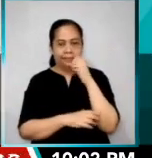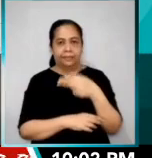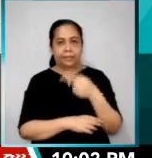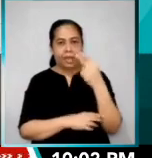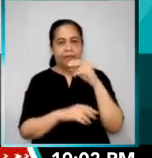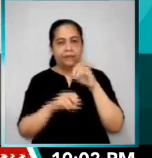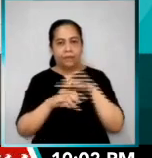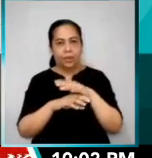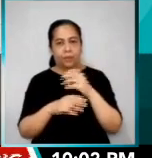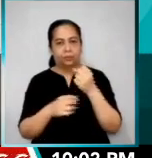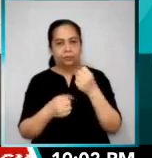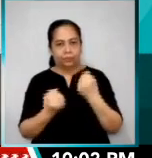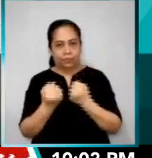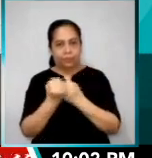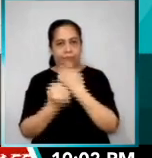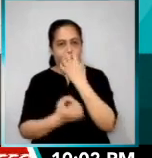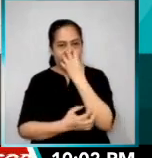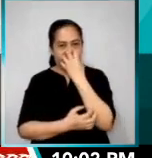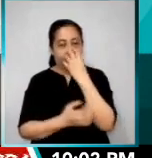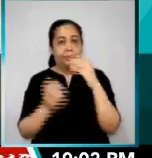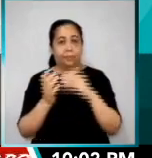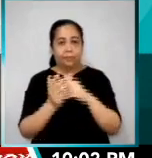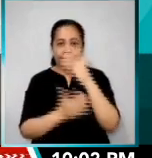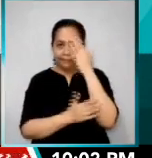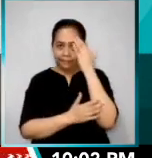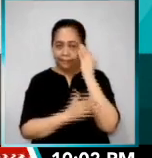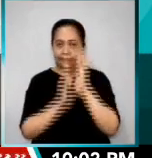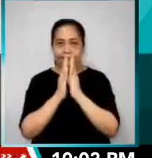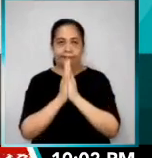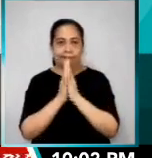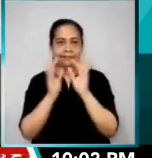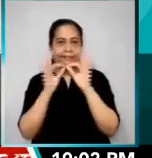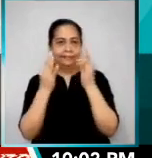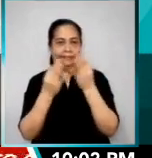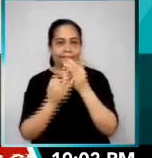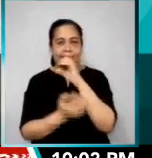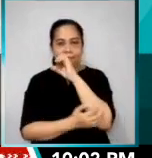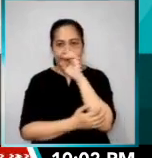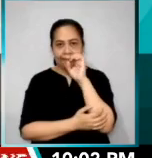support. Muling humihiling ng dasal ang pamilya Estrada. Nito lang